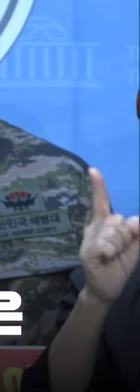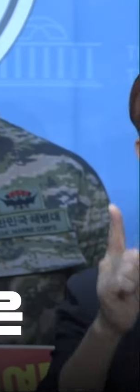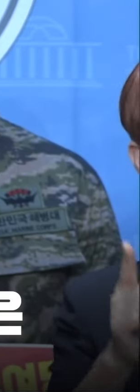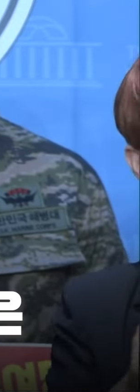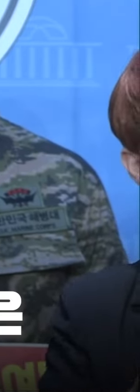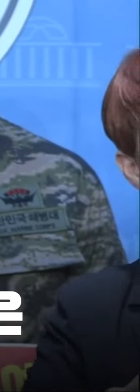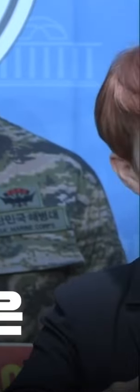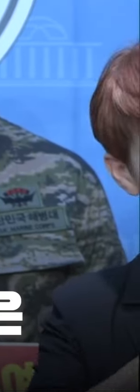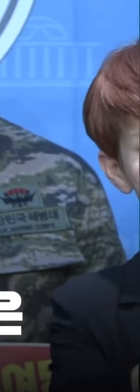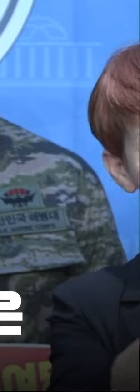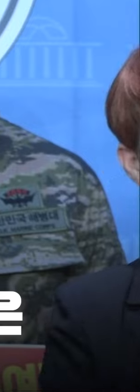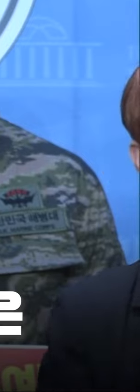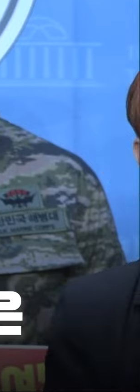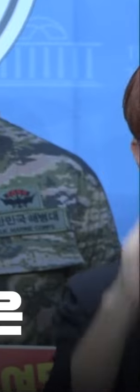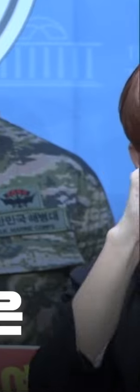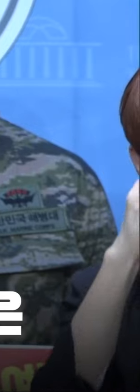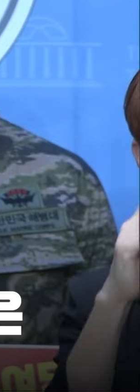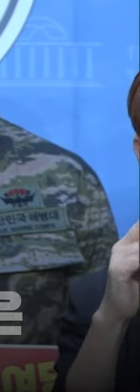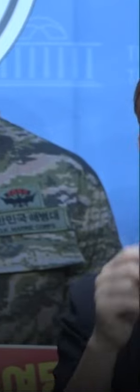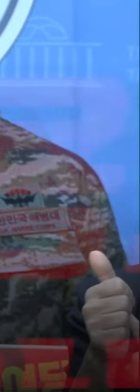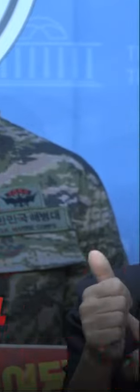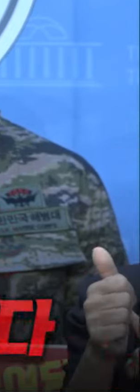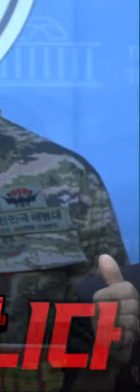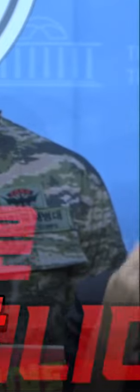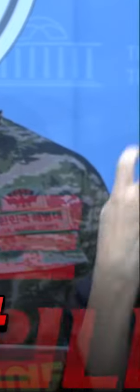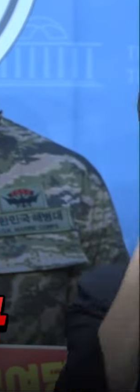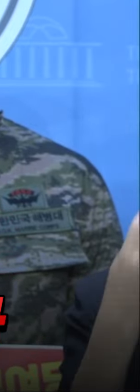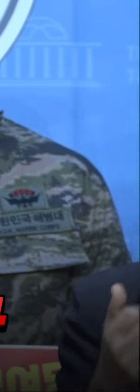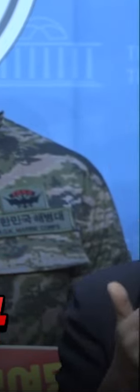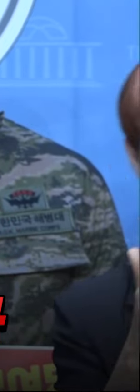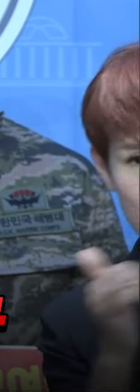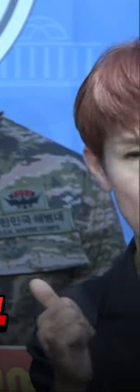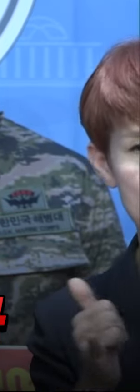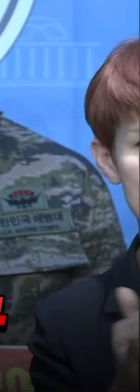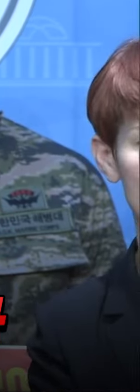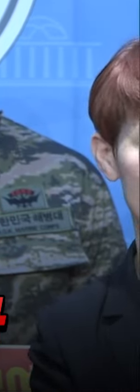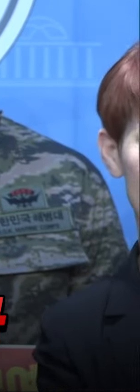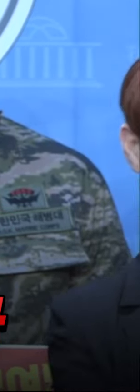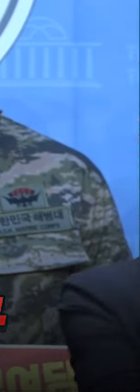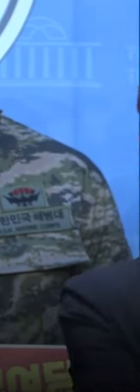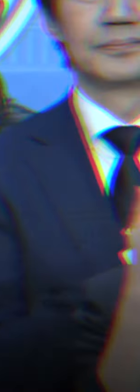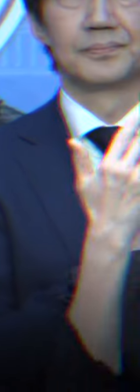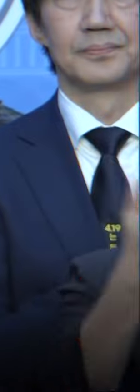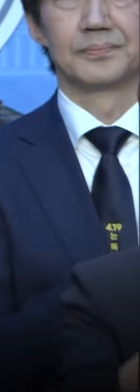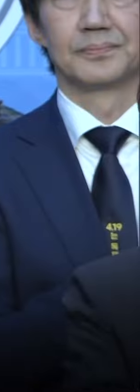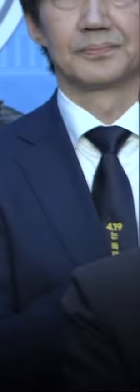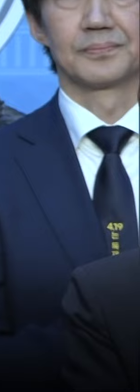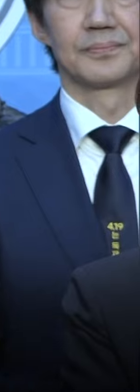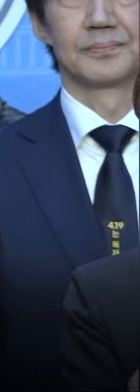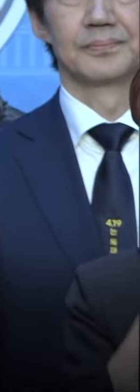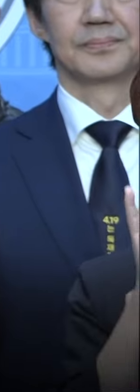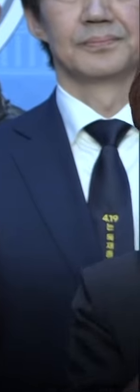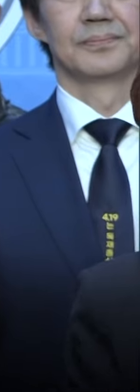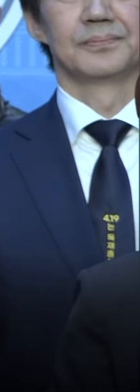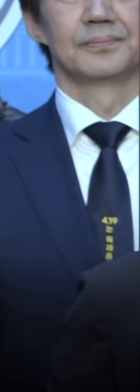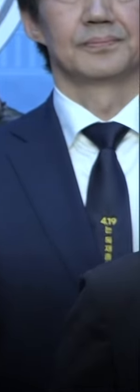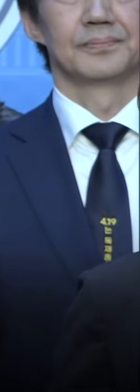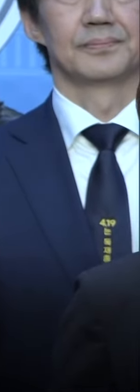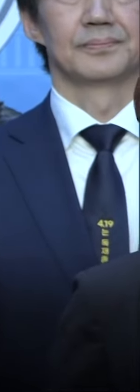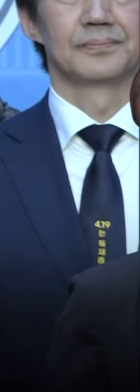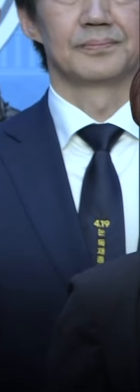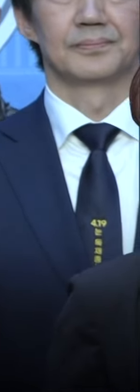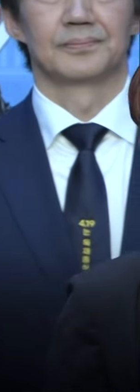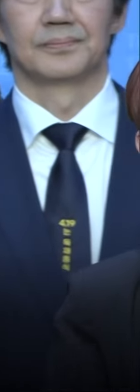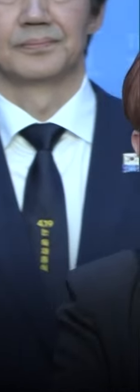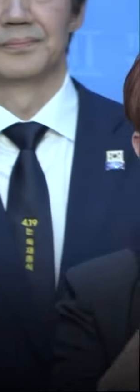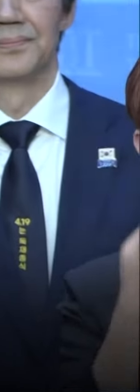박정훈 대령의 수사를 방해한 자들은 모두 직권남용으로 처벌돼야 될 사람들입니다 만약에 대통령 윤석열이